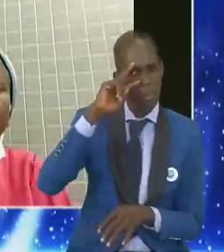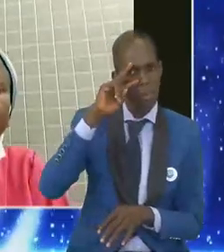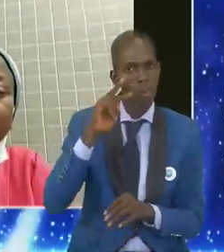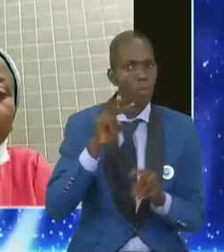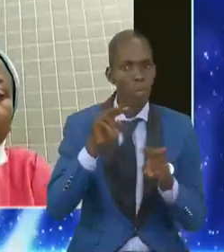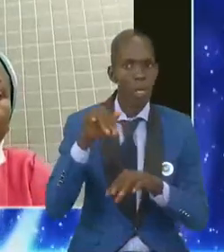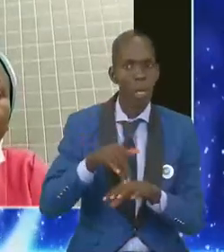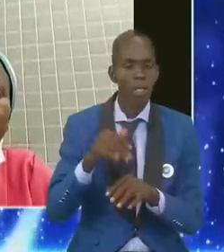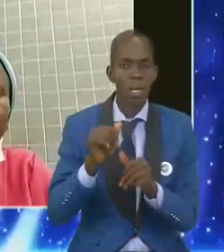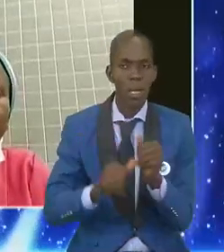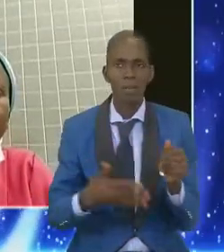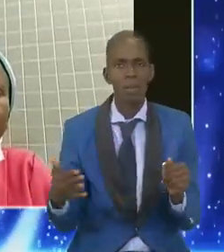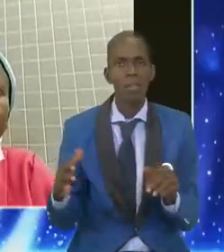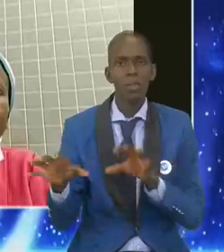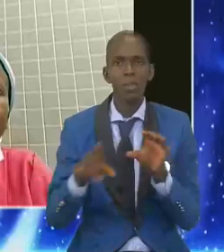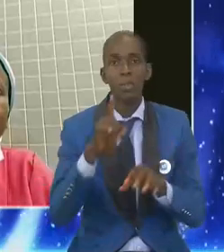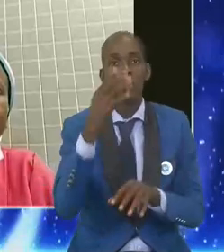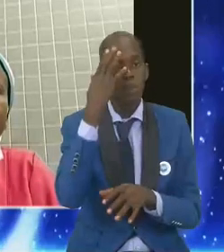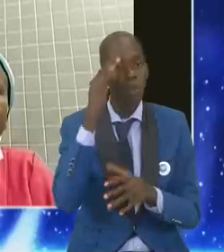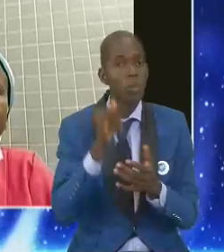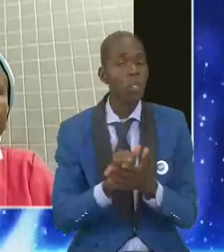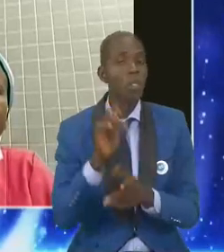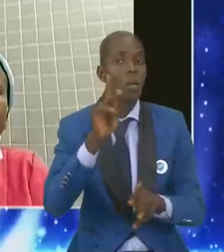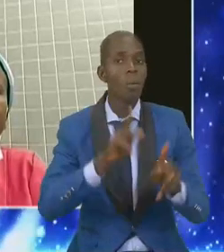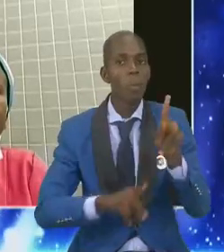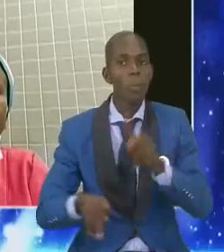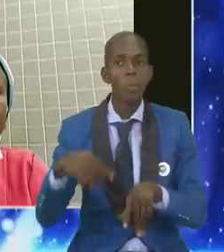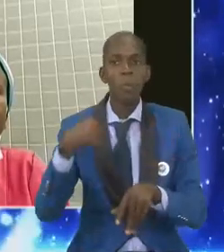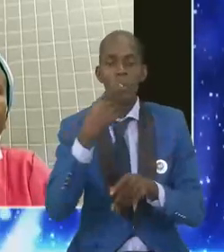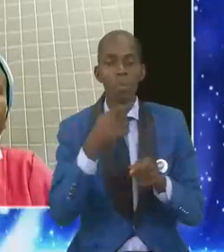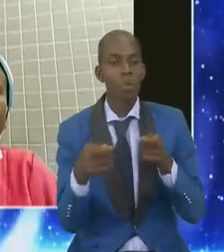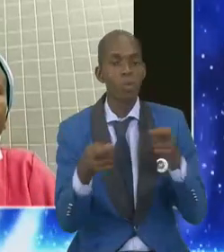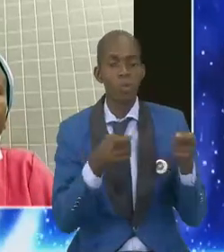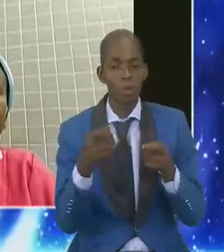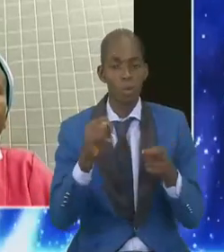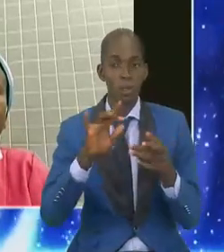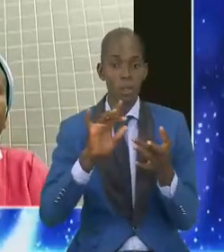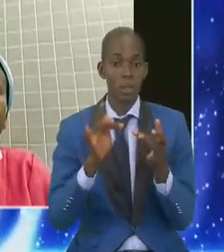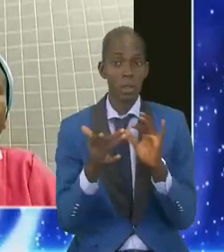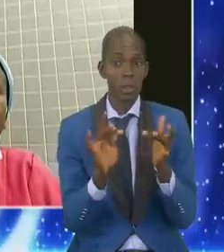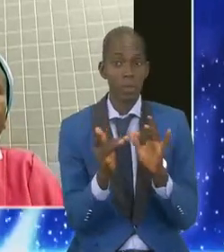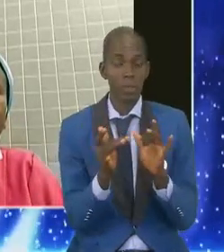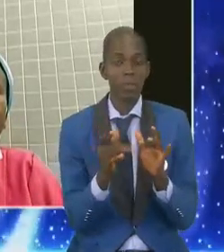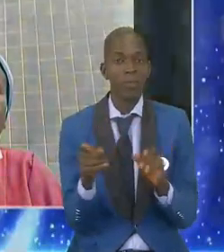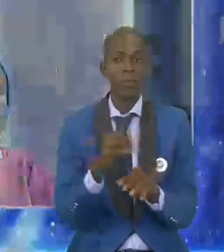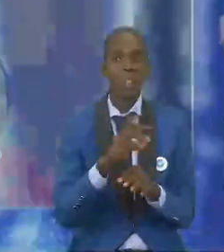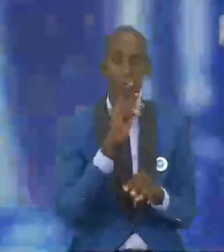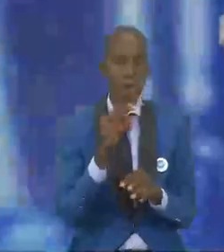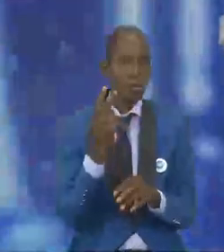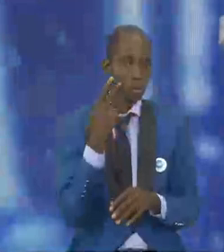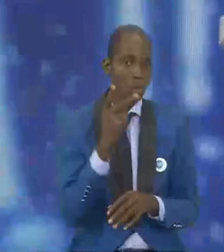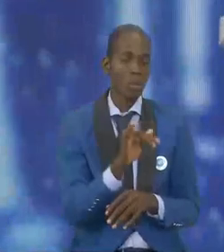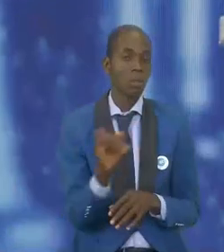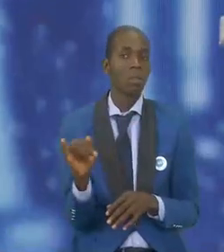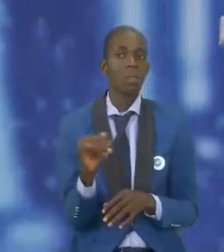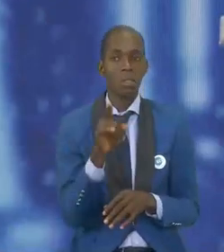t'observe et expire ITEP ils obsèvent tout ce que tu fais ce qui contrôle